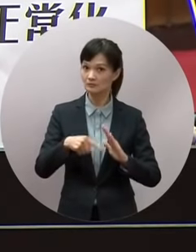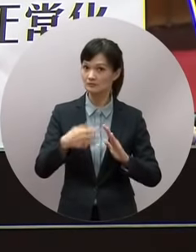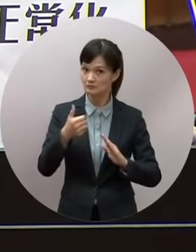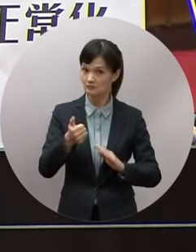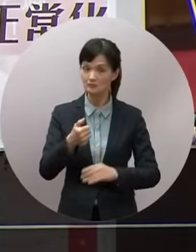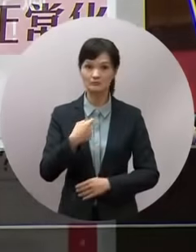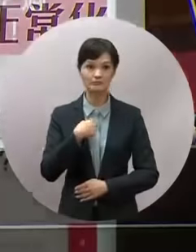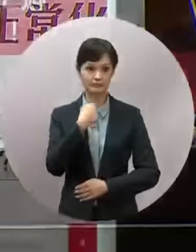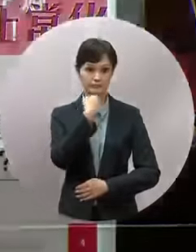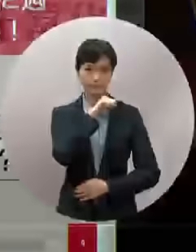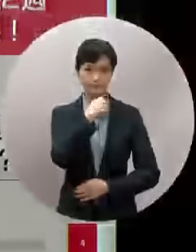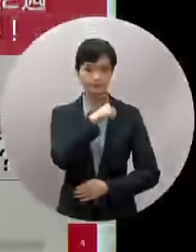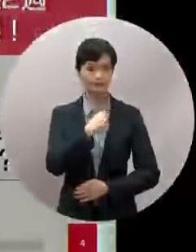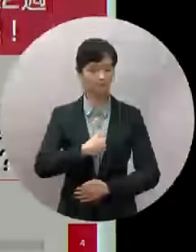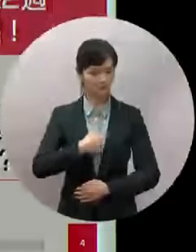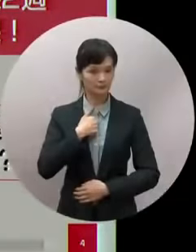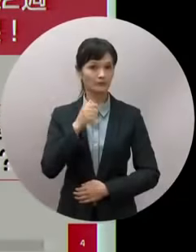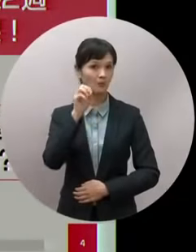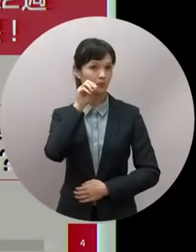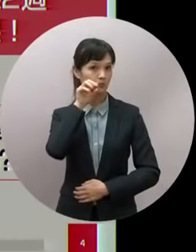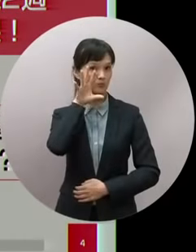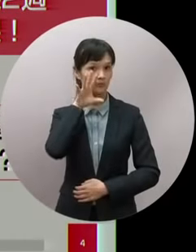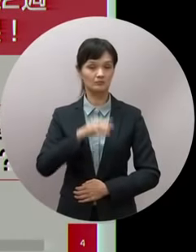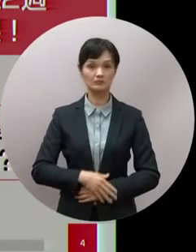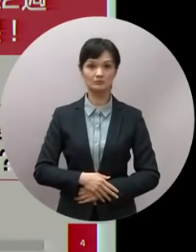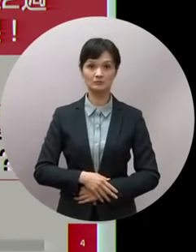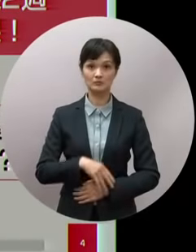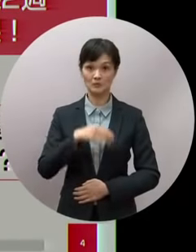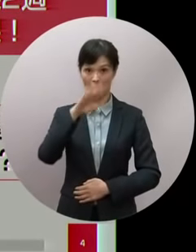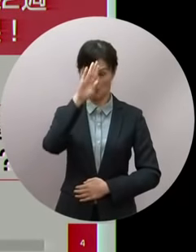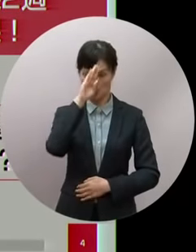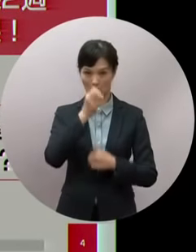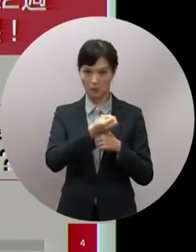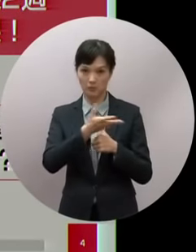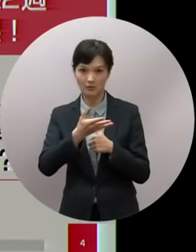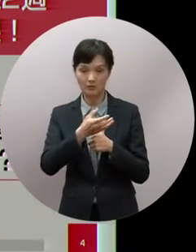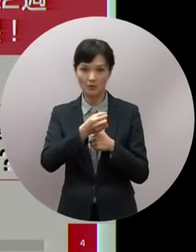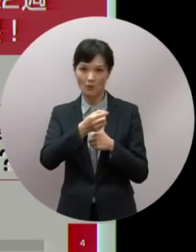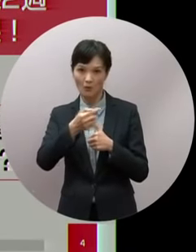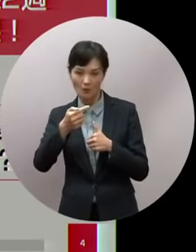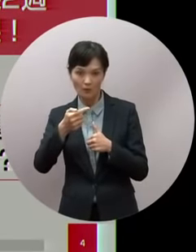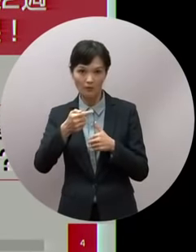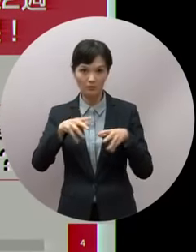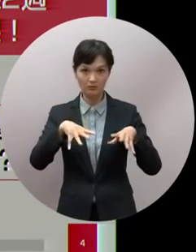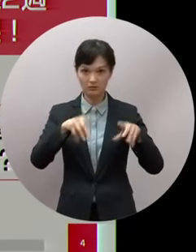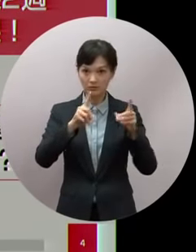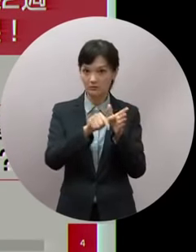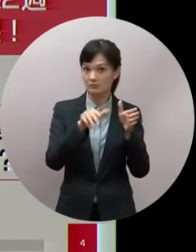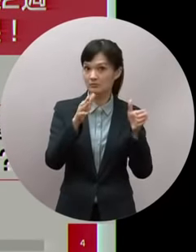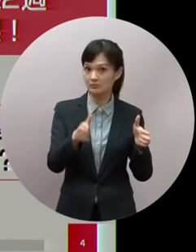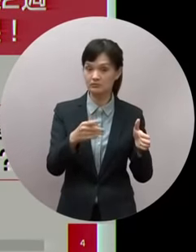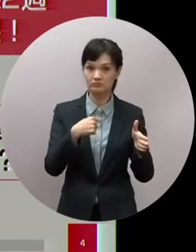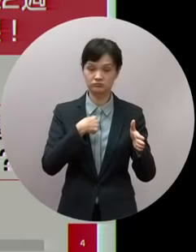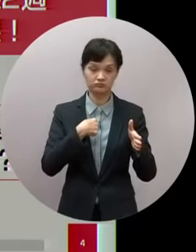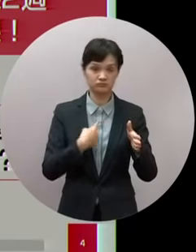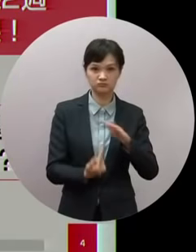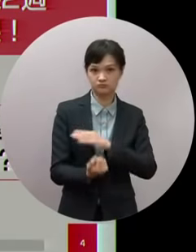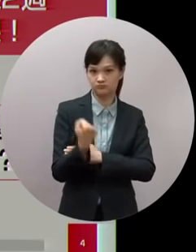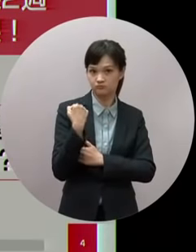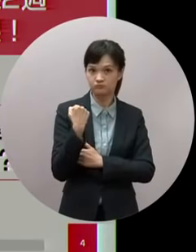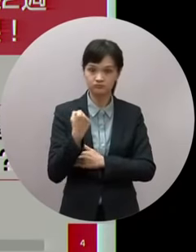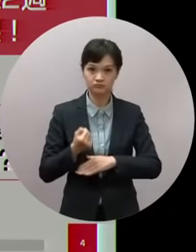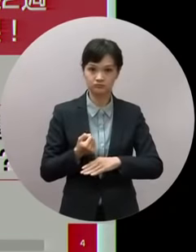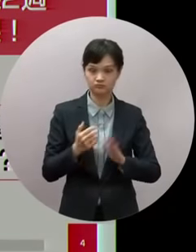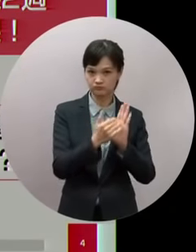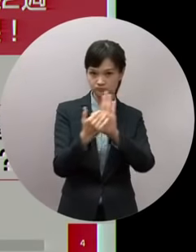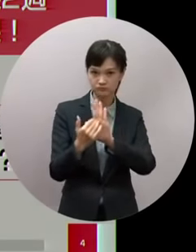的台湾很骄傲，在疫情开始之初，我们全力的防堵疫情之余，我们